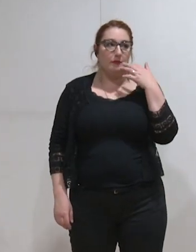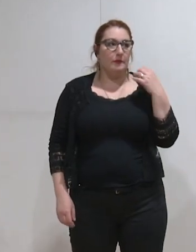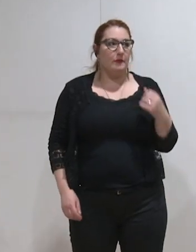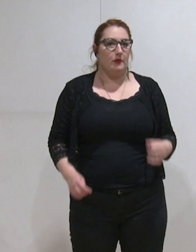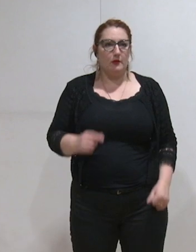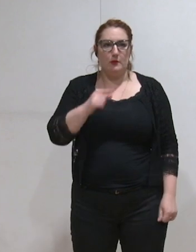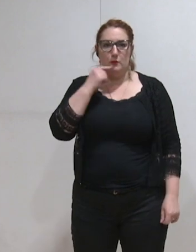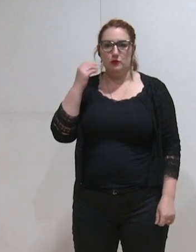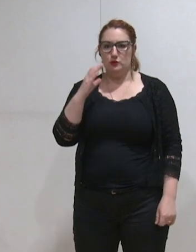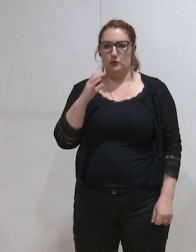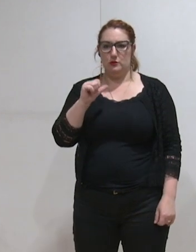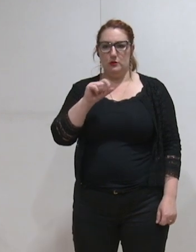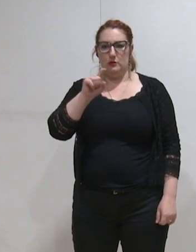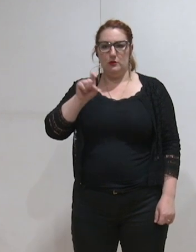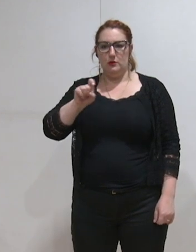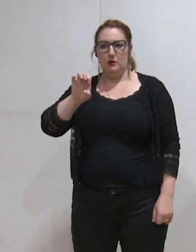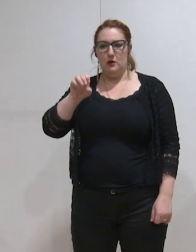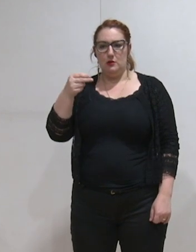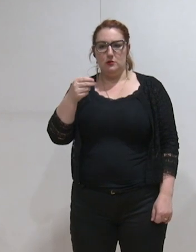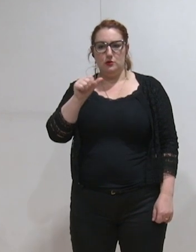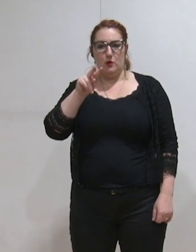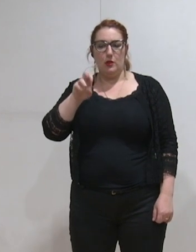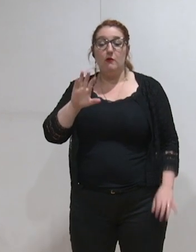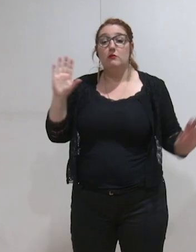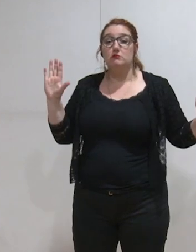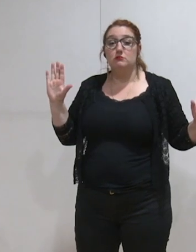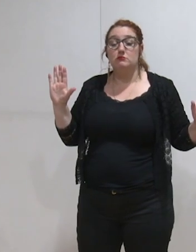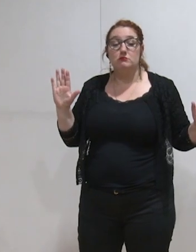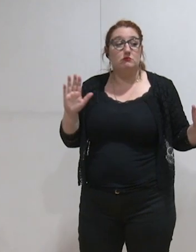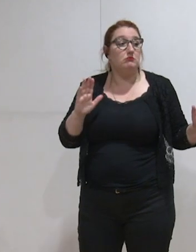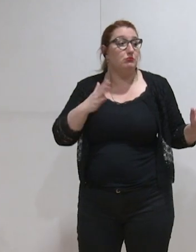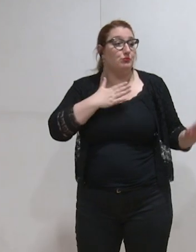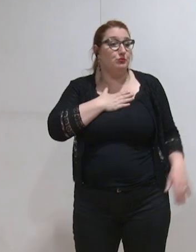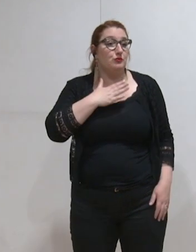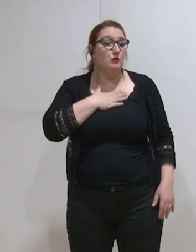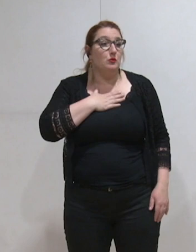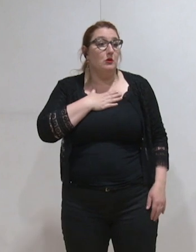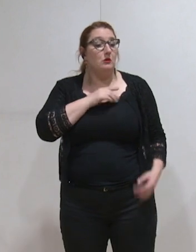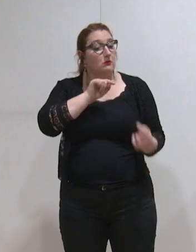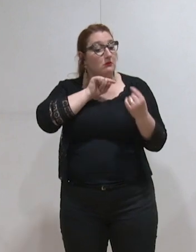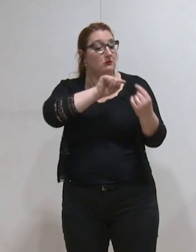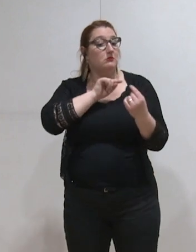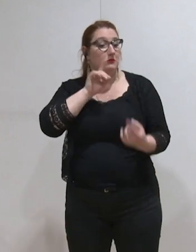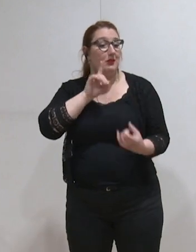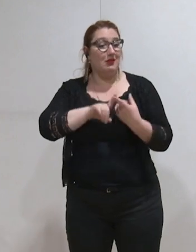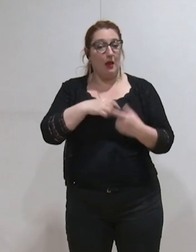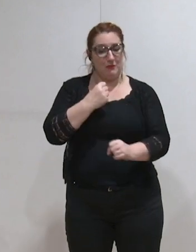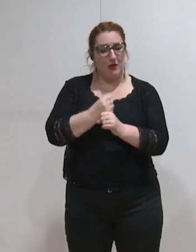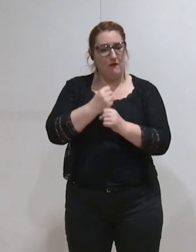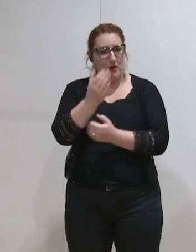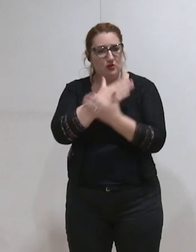oui moi pour ma part le débat ne porte pas sur le travail en comité d'avis même